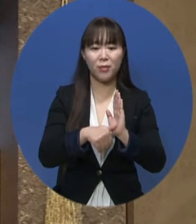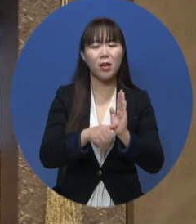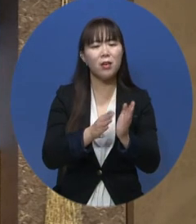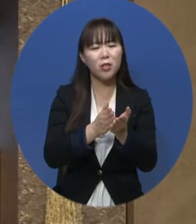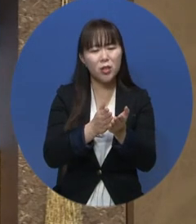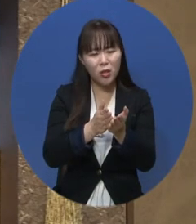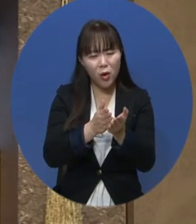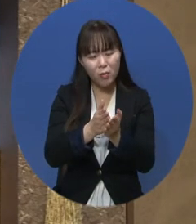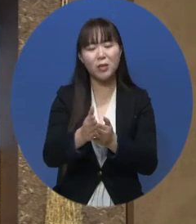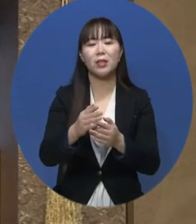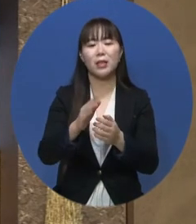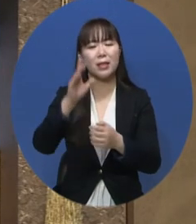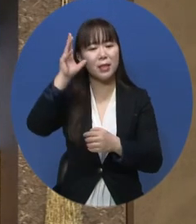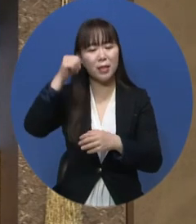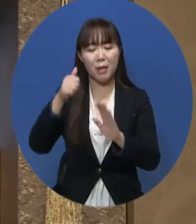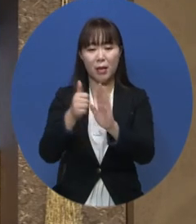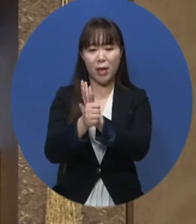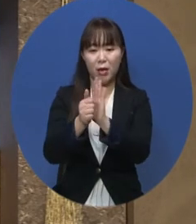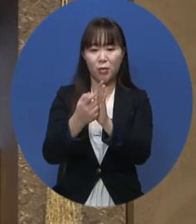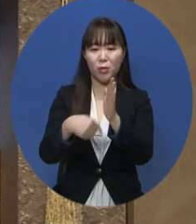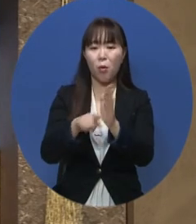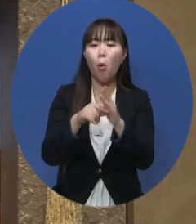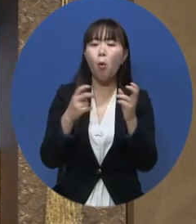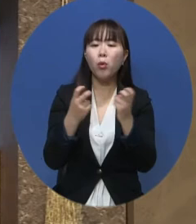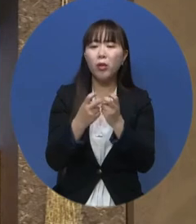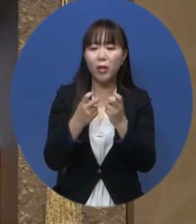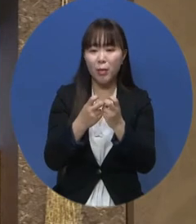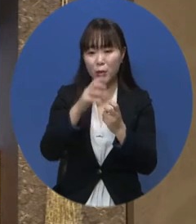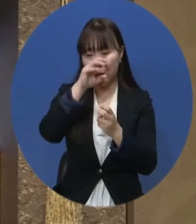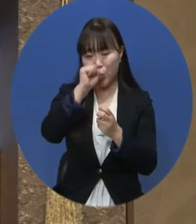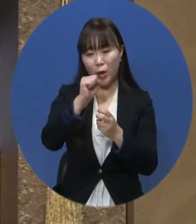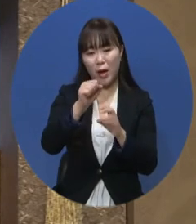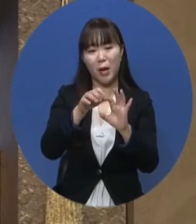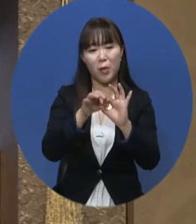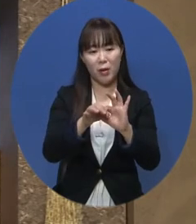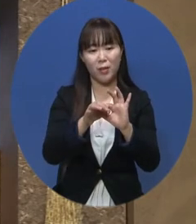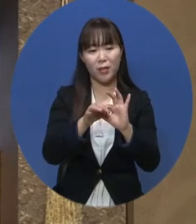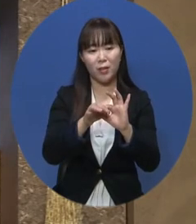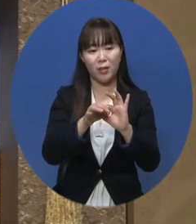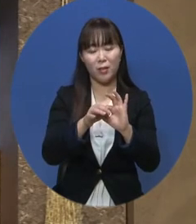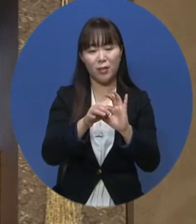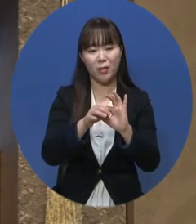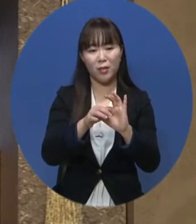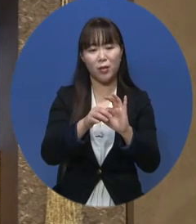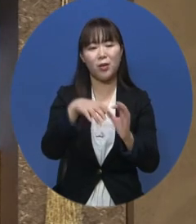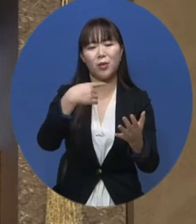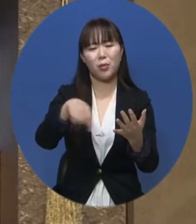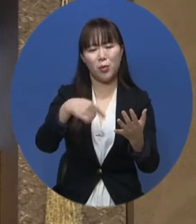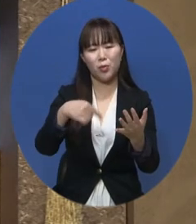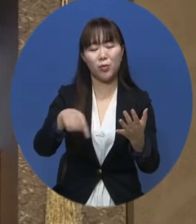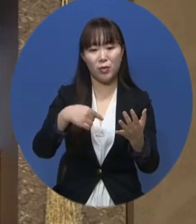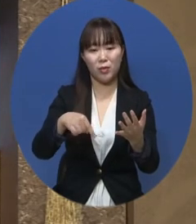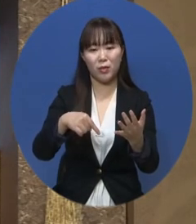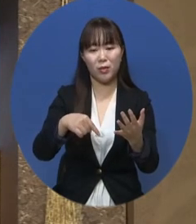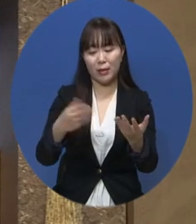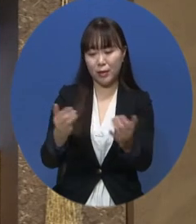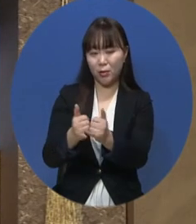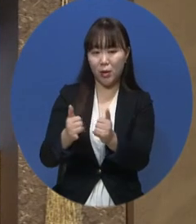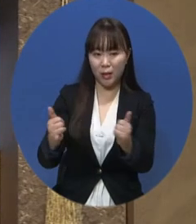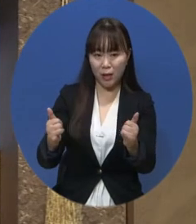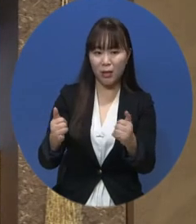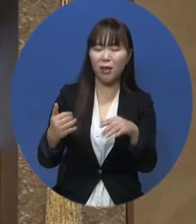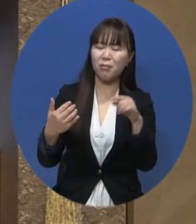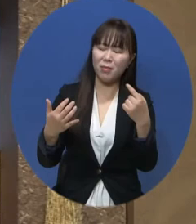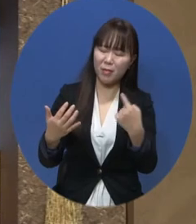전문적인 케어로 치매 케어를 하려면 네. 어떻게 하는 게 좋은가에 대한 그런 그 교육들을 종사자들한테